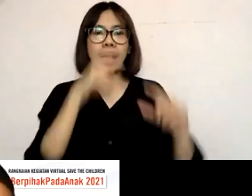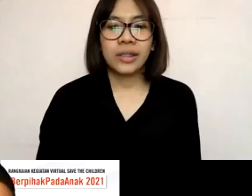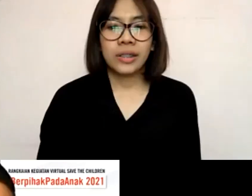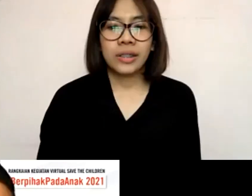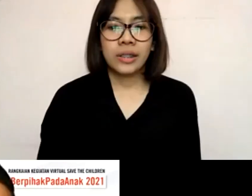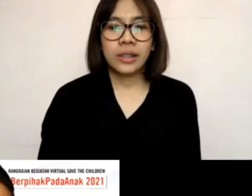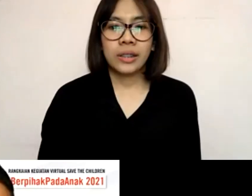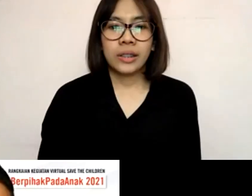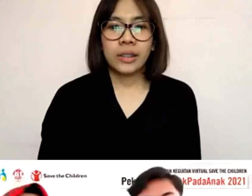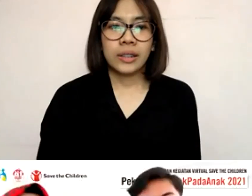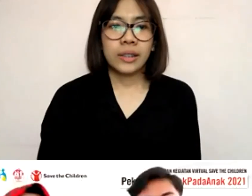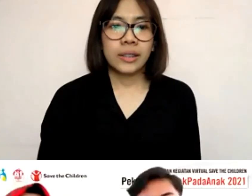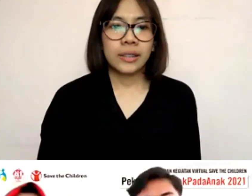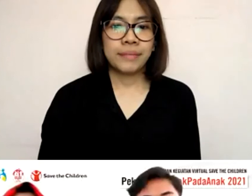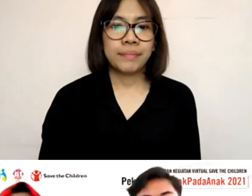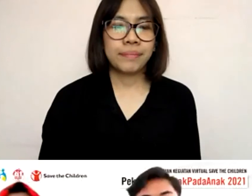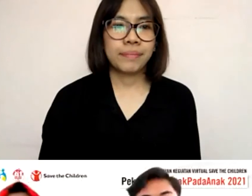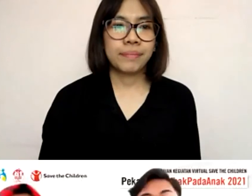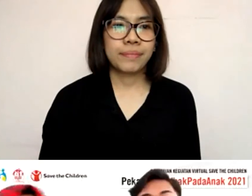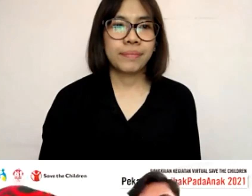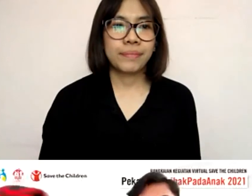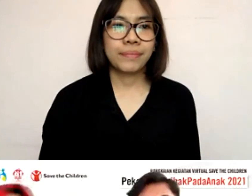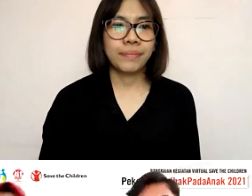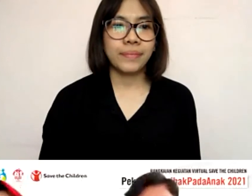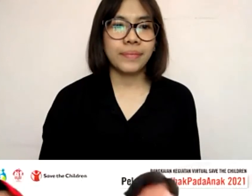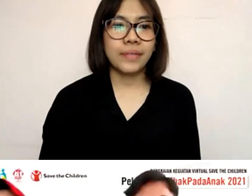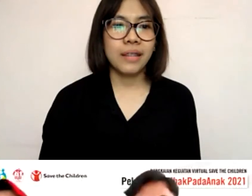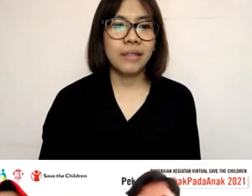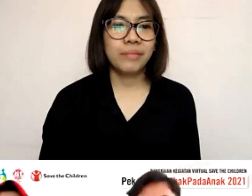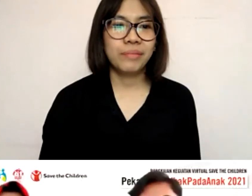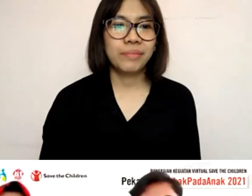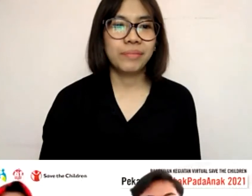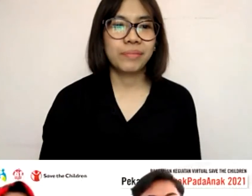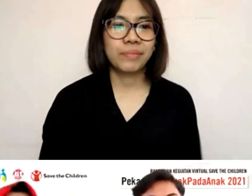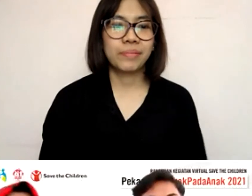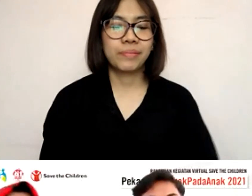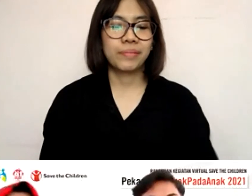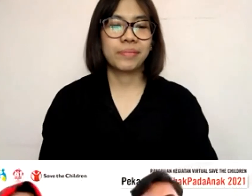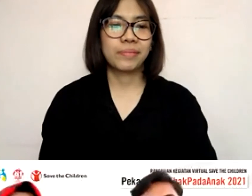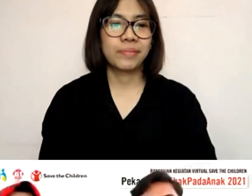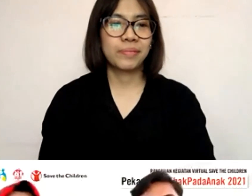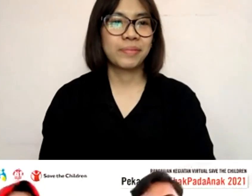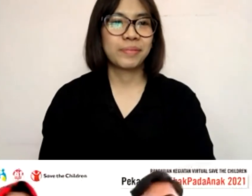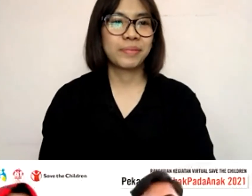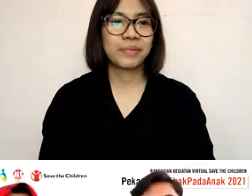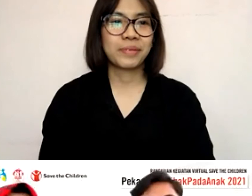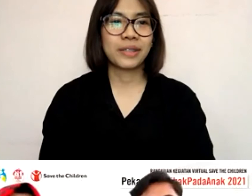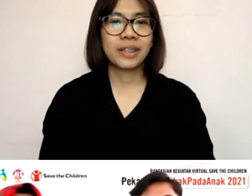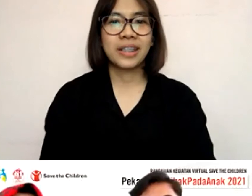Aji, ada Aji? Aji ada, silakan. Silakan Aji, mangga.